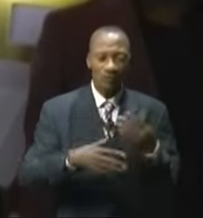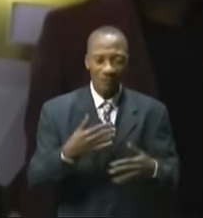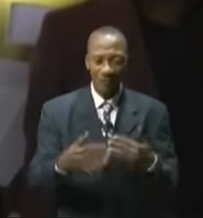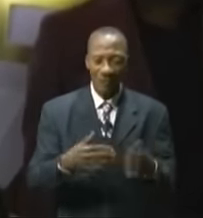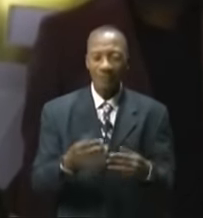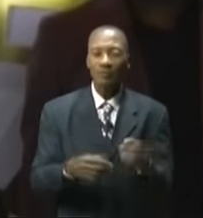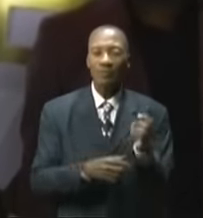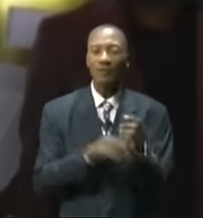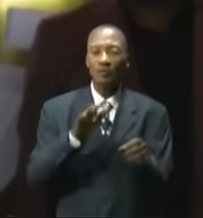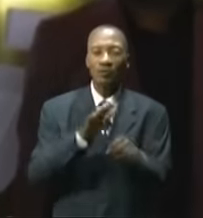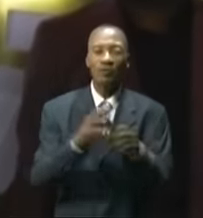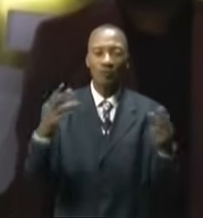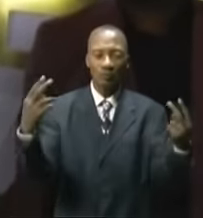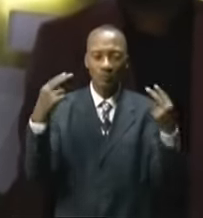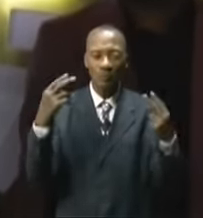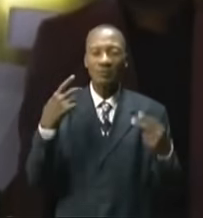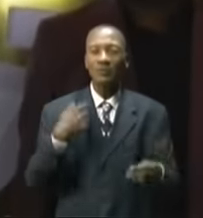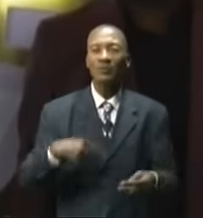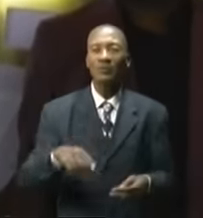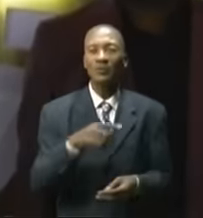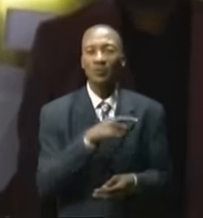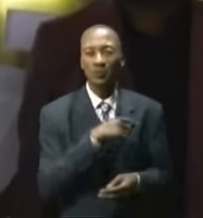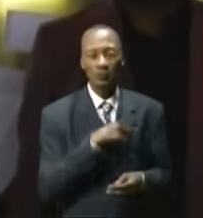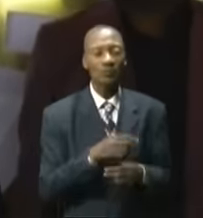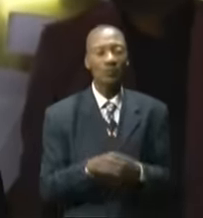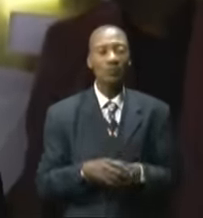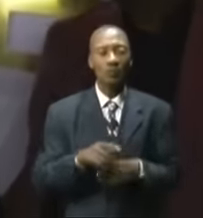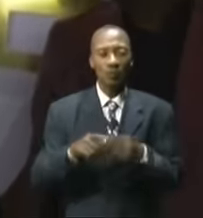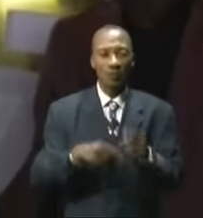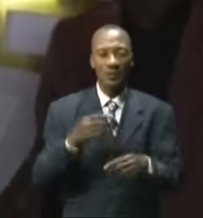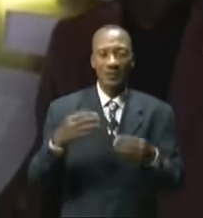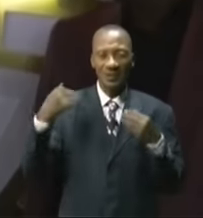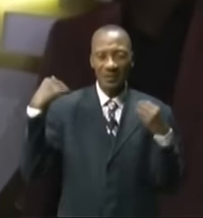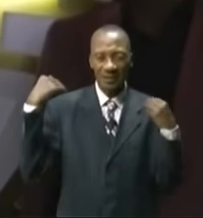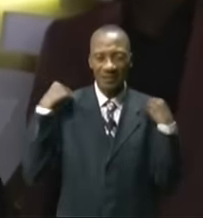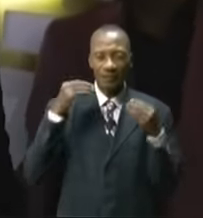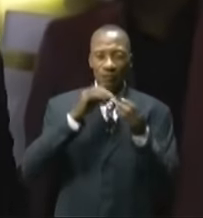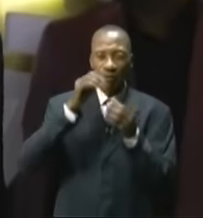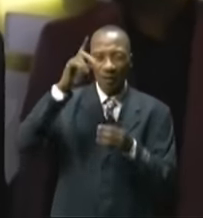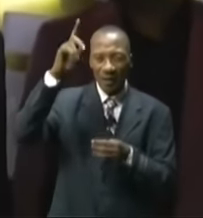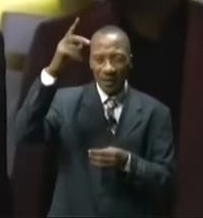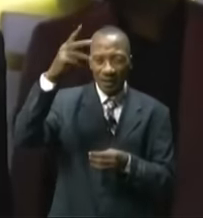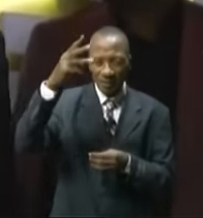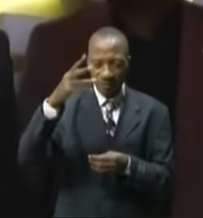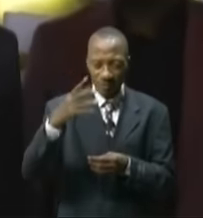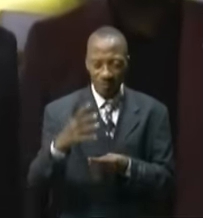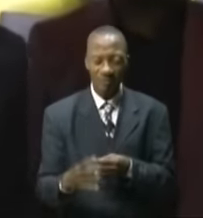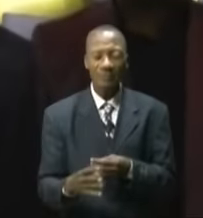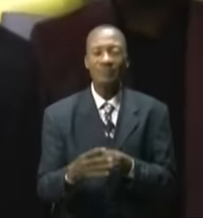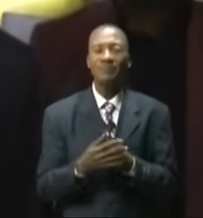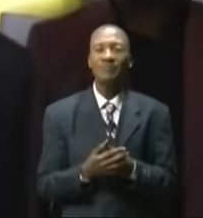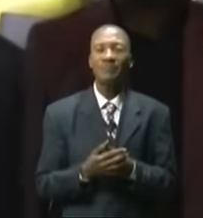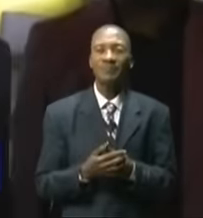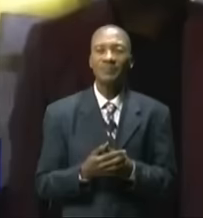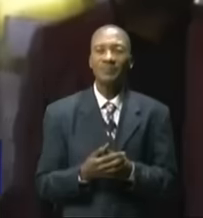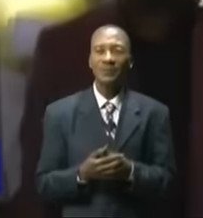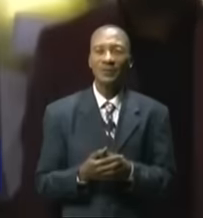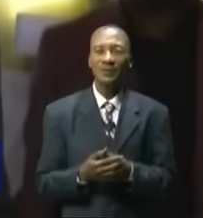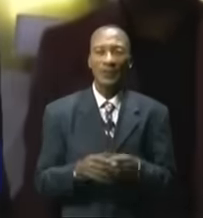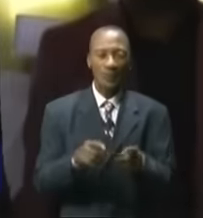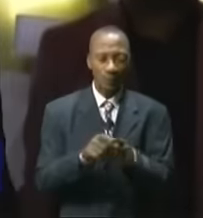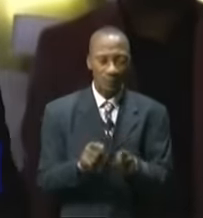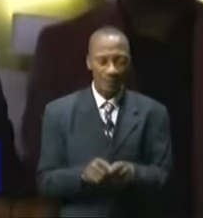sommes encouragés par la hiérarchie à tous les niveaux. Au niveau de notre autorité de tutelle, c'est-à-dire le ministre de la Défense